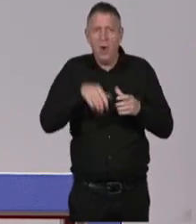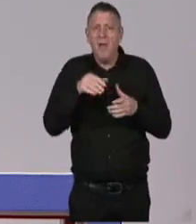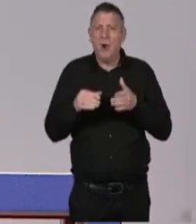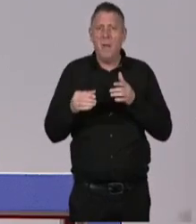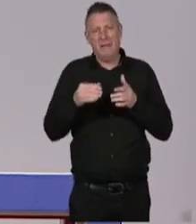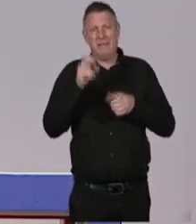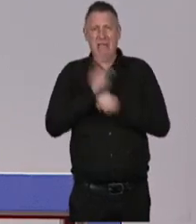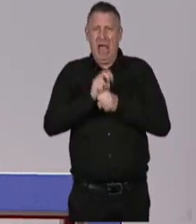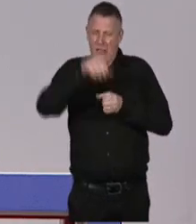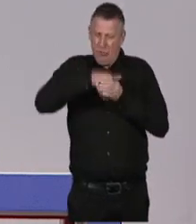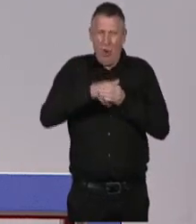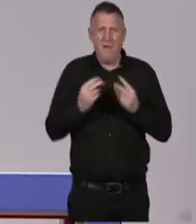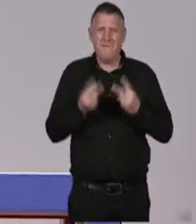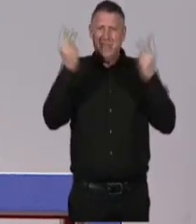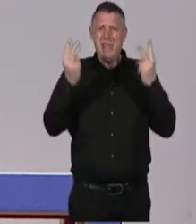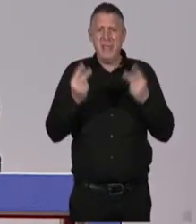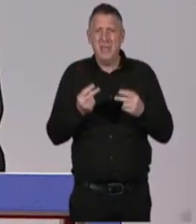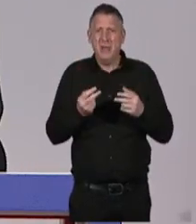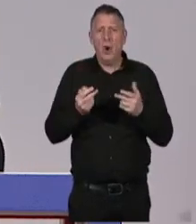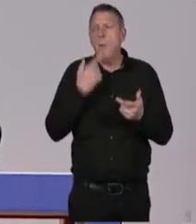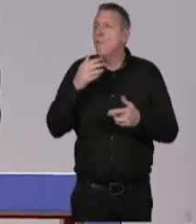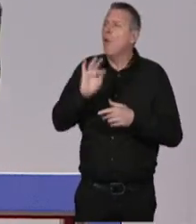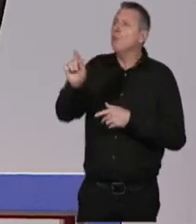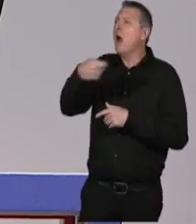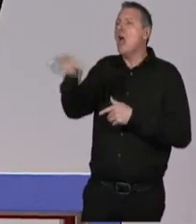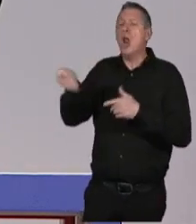tolérerai qu'on la dévitalise, qu'on la banalise.